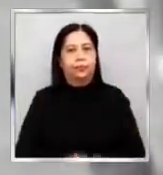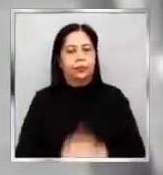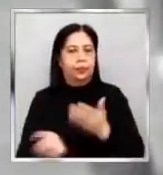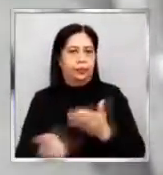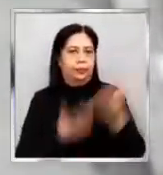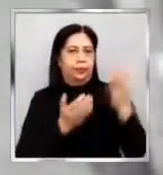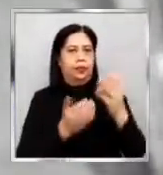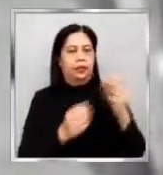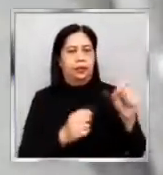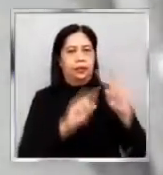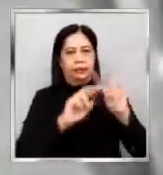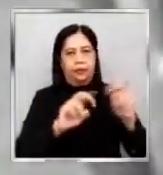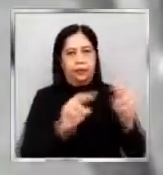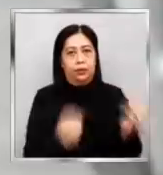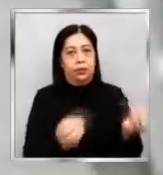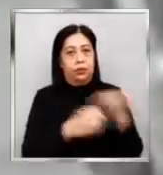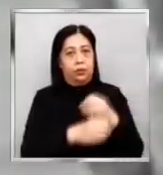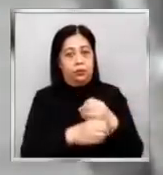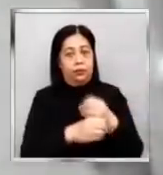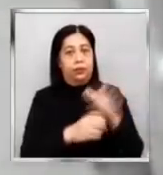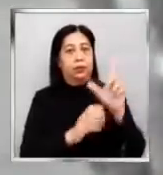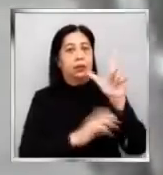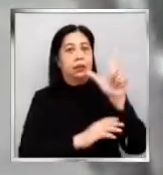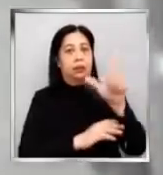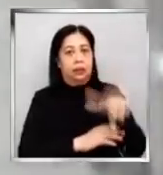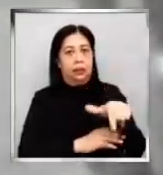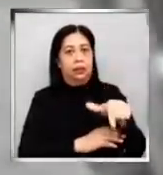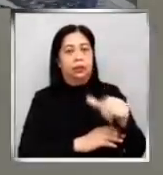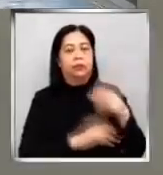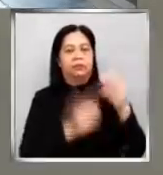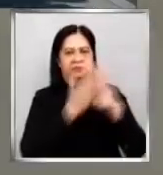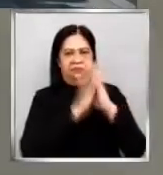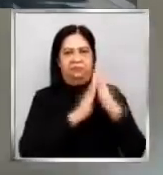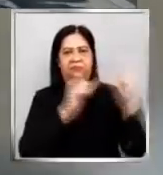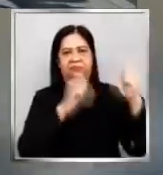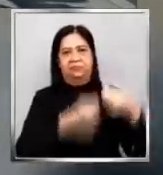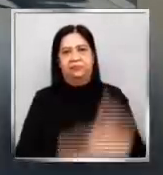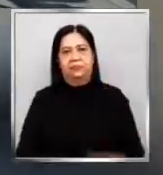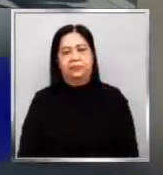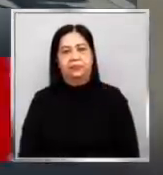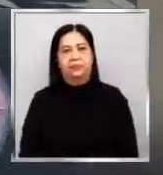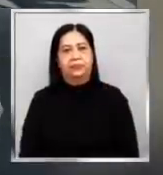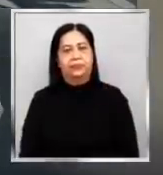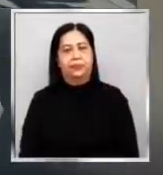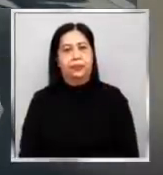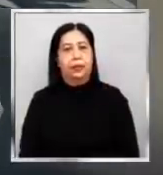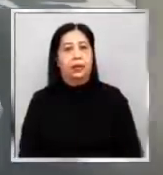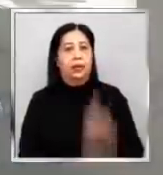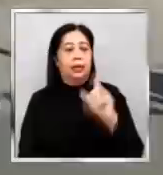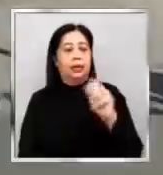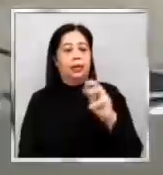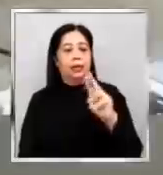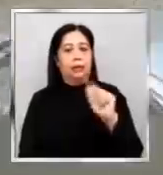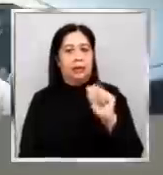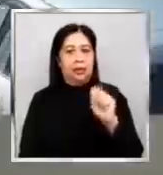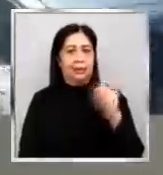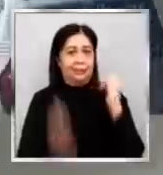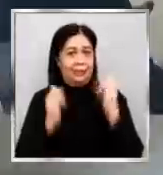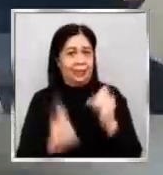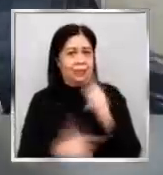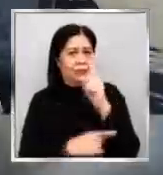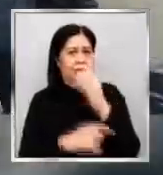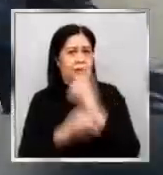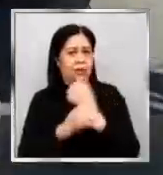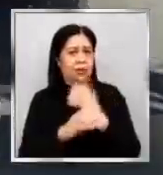Investigation Office at kalaunay nagkasundo rin. Sa Dasmariñas pa rin, isang kotse at motorsiklo naman